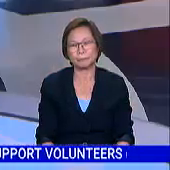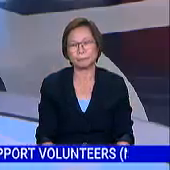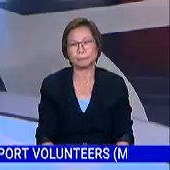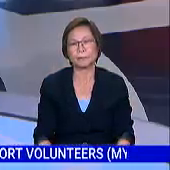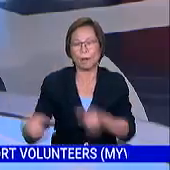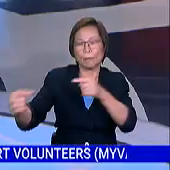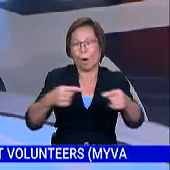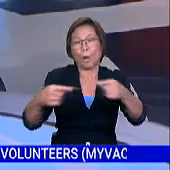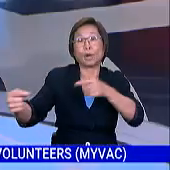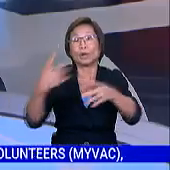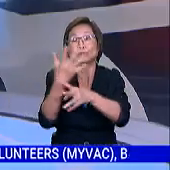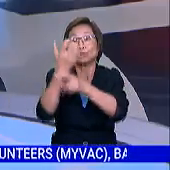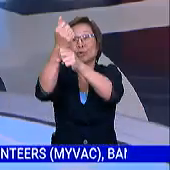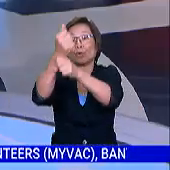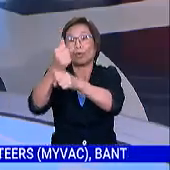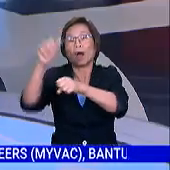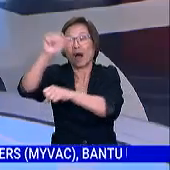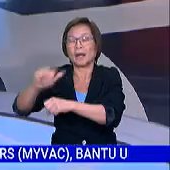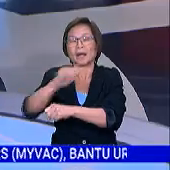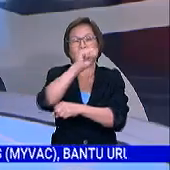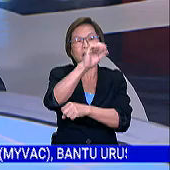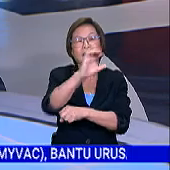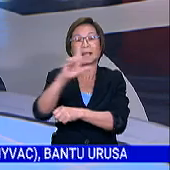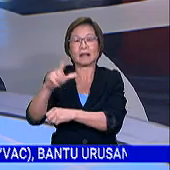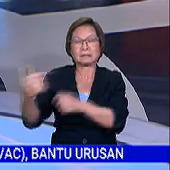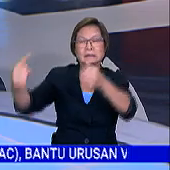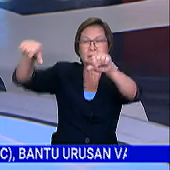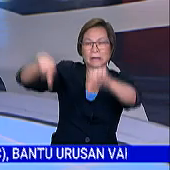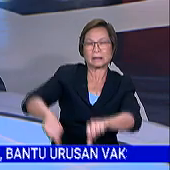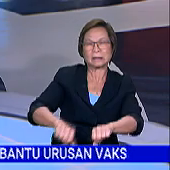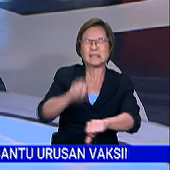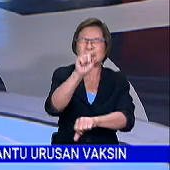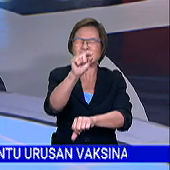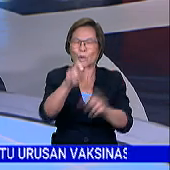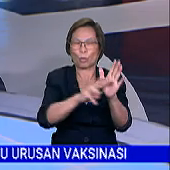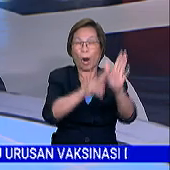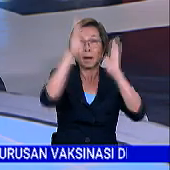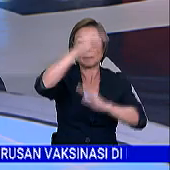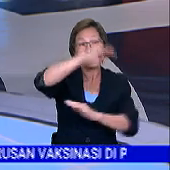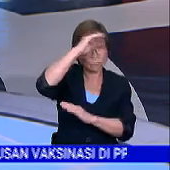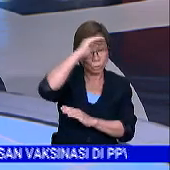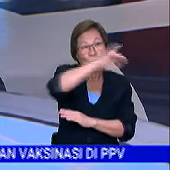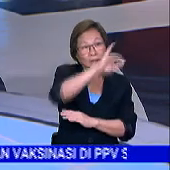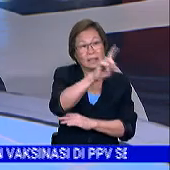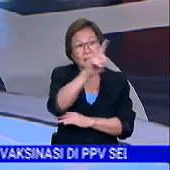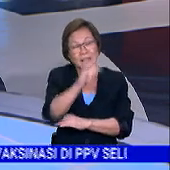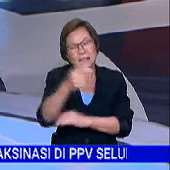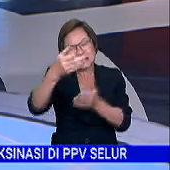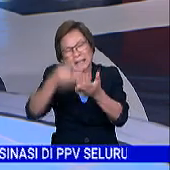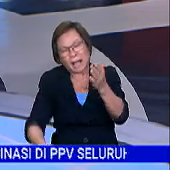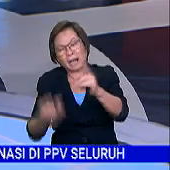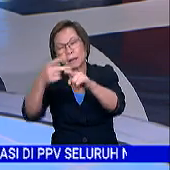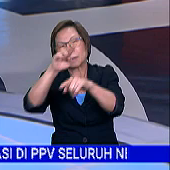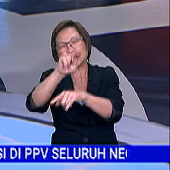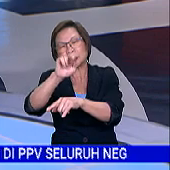Kita ke aksi Liga Juara-Juara Asia ACL. Kekalahan tipis 1-2 wakil Malaysia Johor Darul Ta'zim JDT kepada